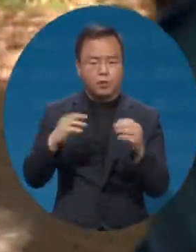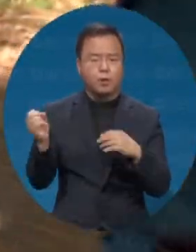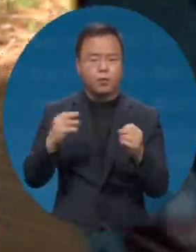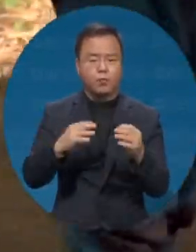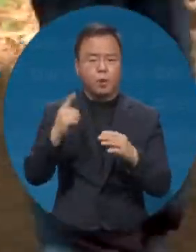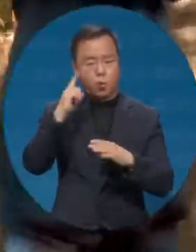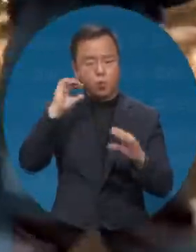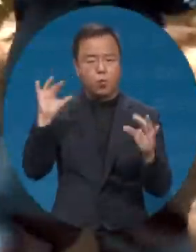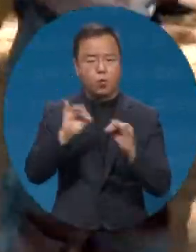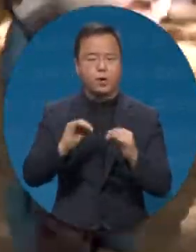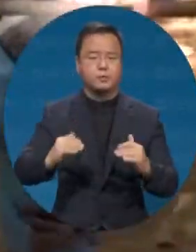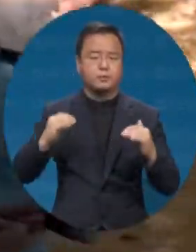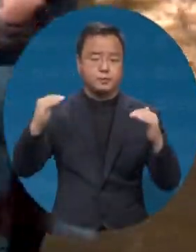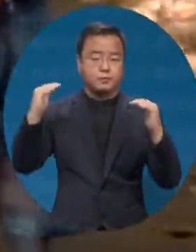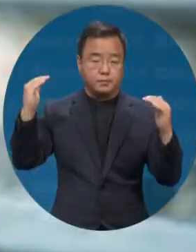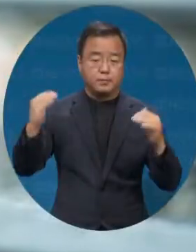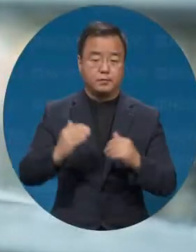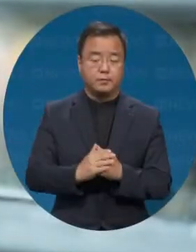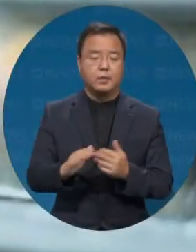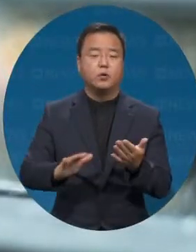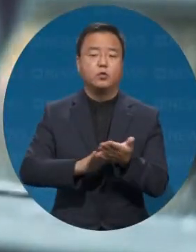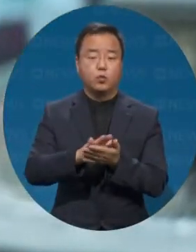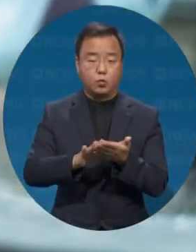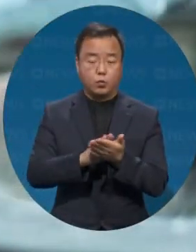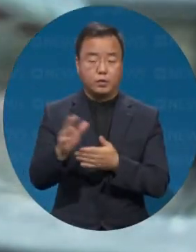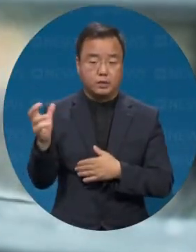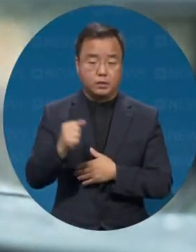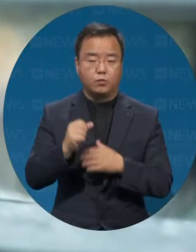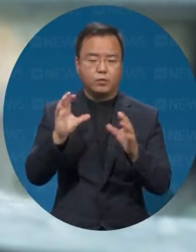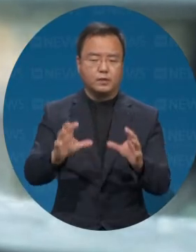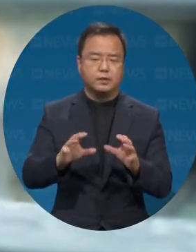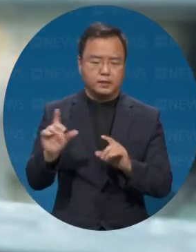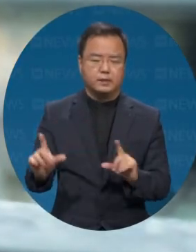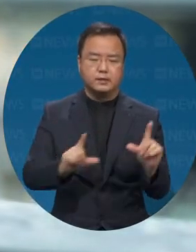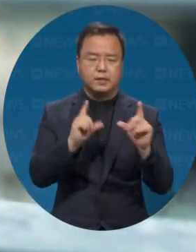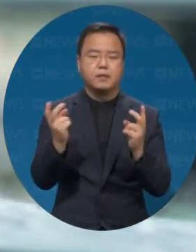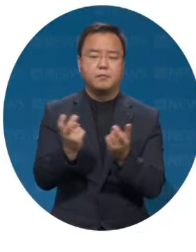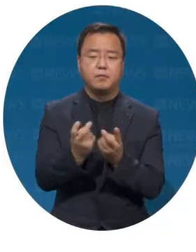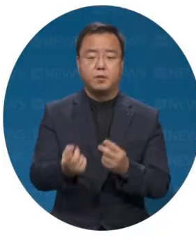성장합니다. 놀이를 통해 세상 살아가는 법을 배우게 됩니다.